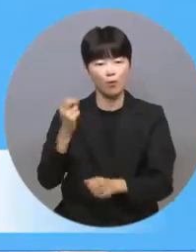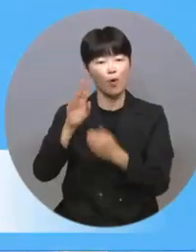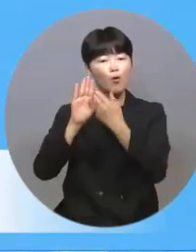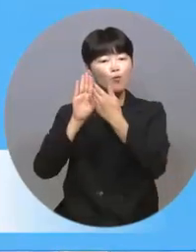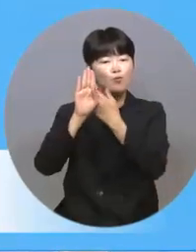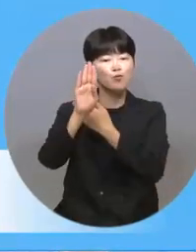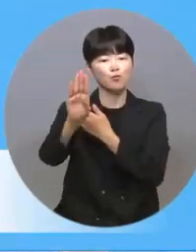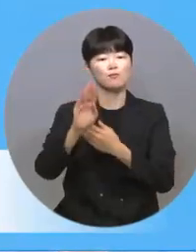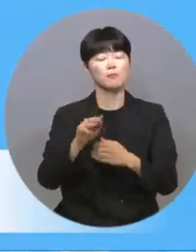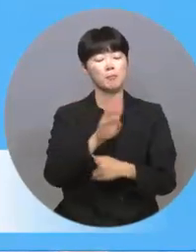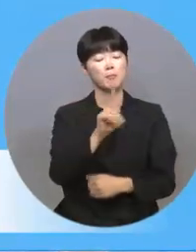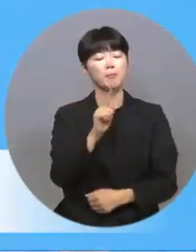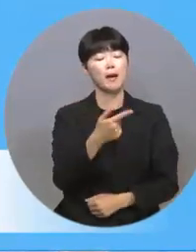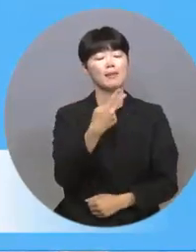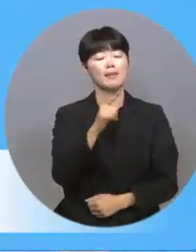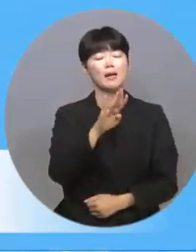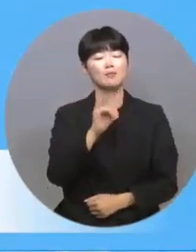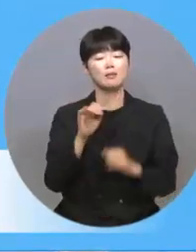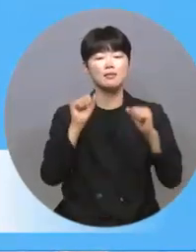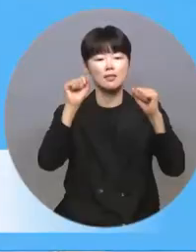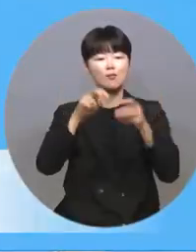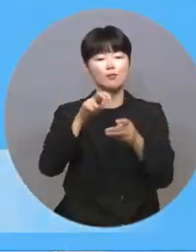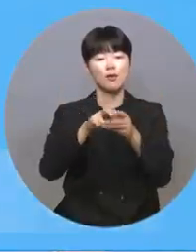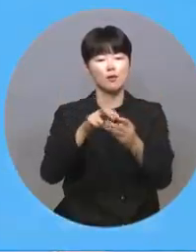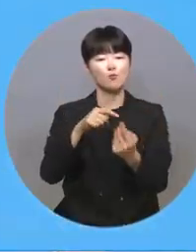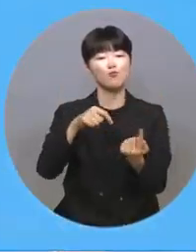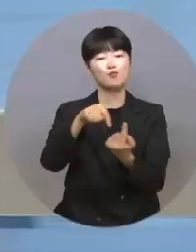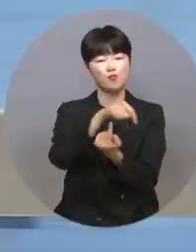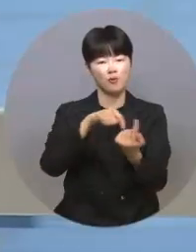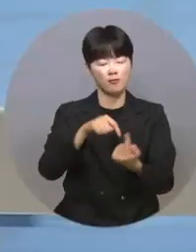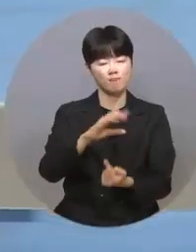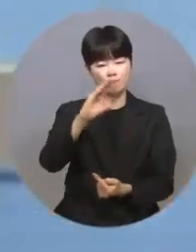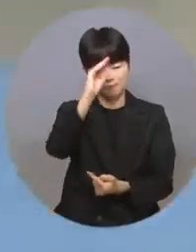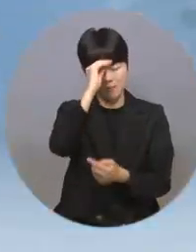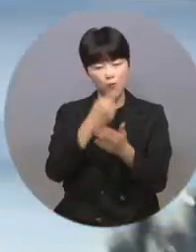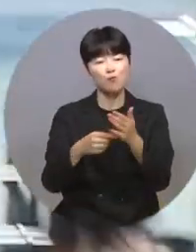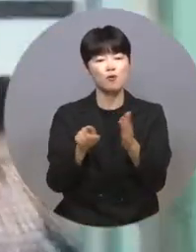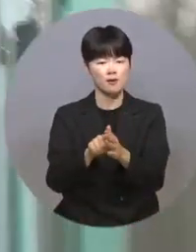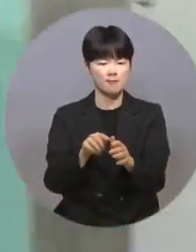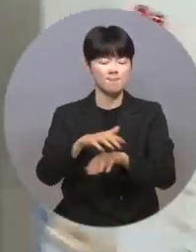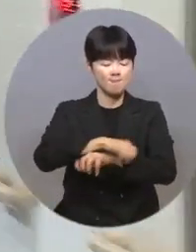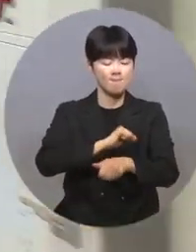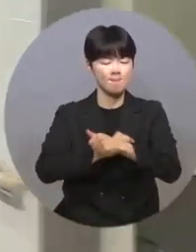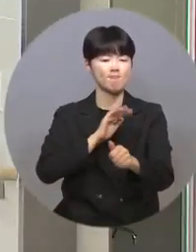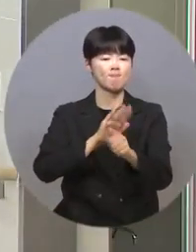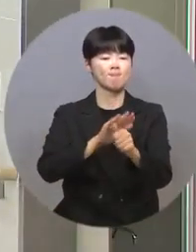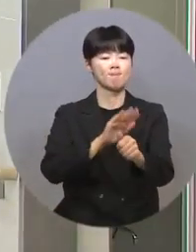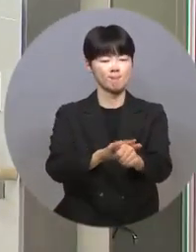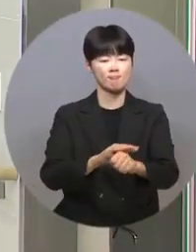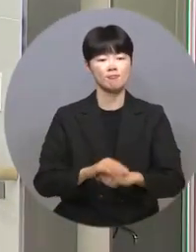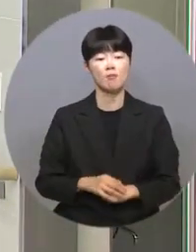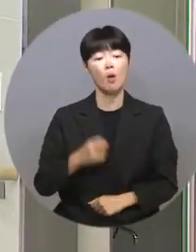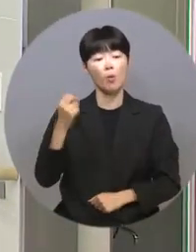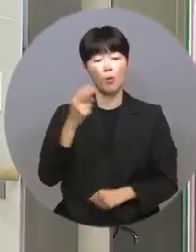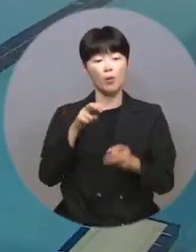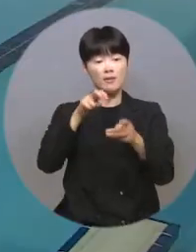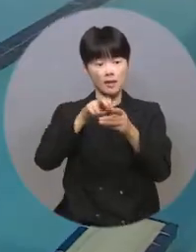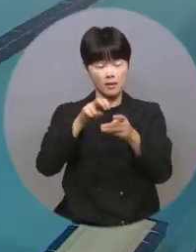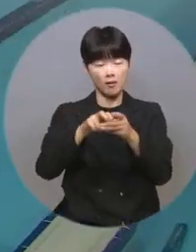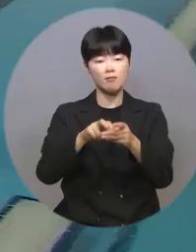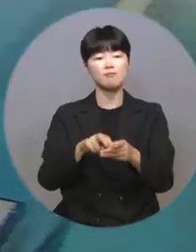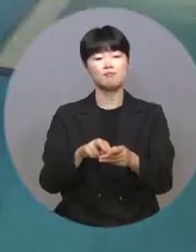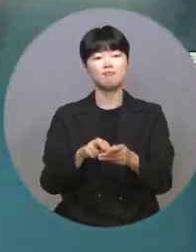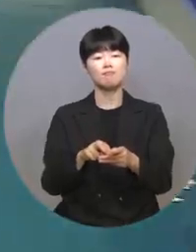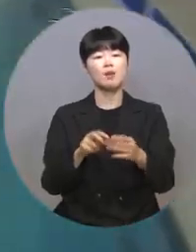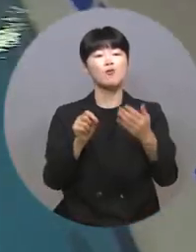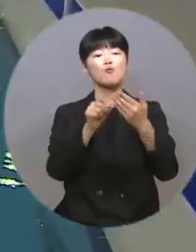수 있도록 적극적인 지원을 아끼지 않겠습니다. 한편 이날 개관한 반다비 체육센터는 다음 달 초 시범